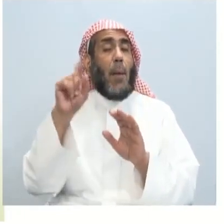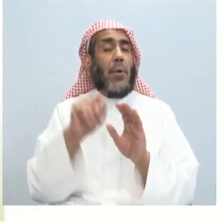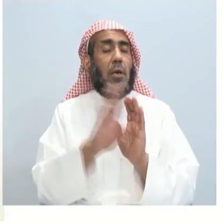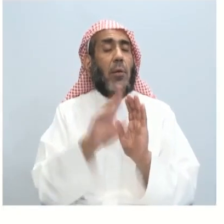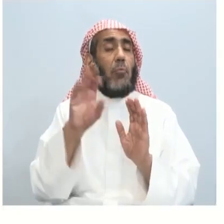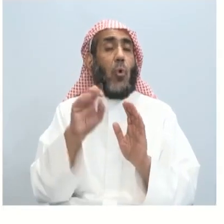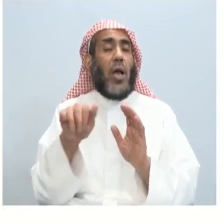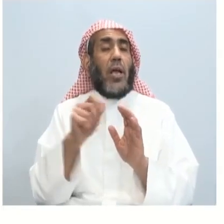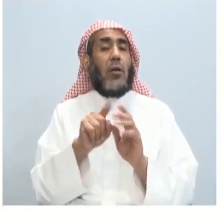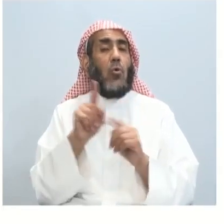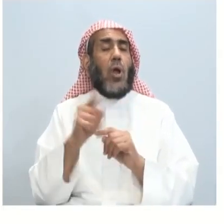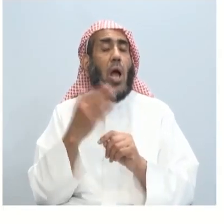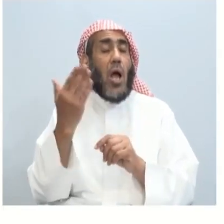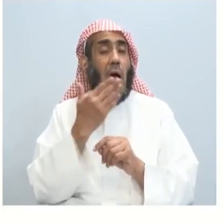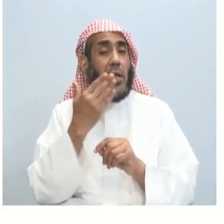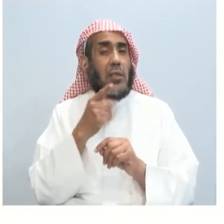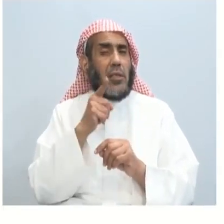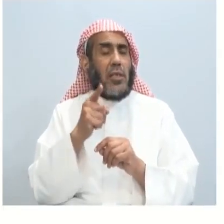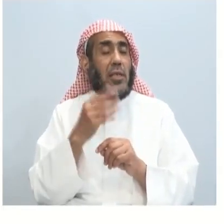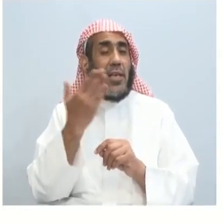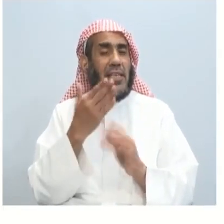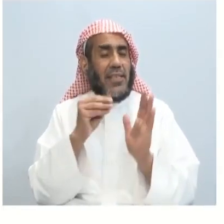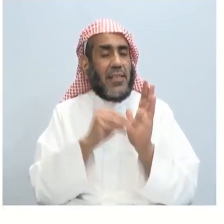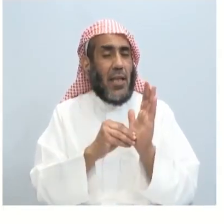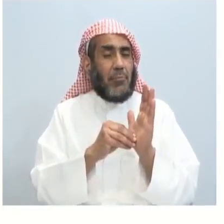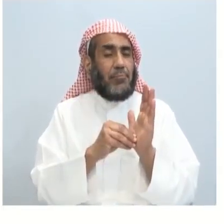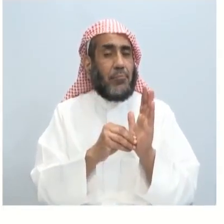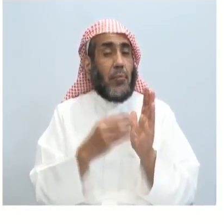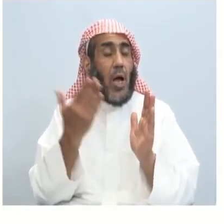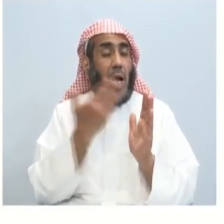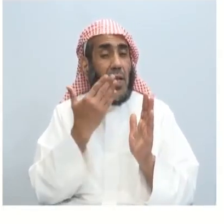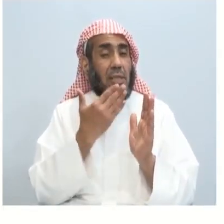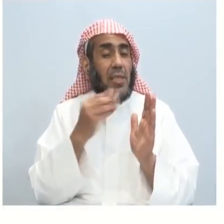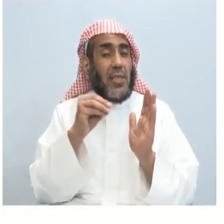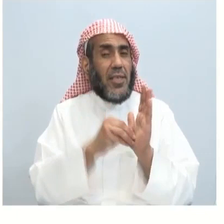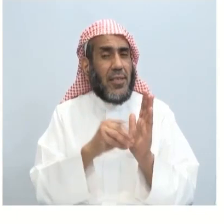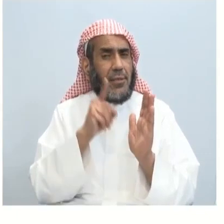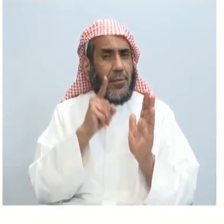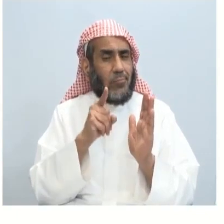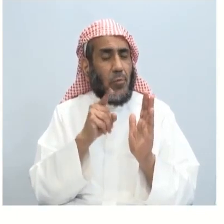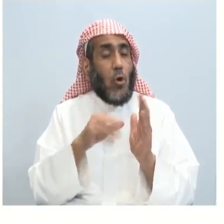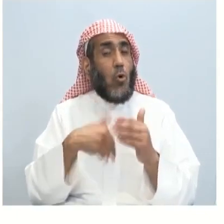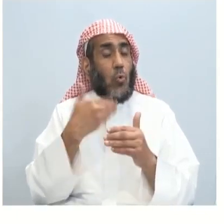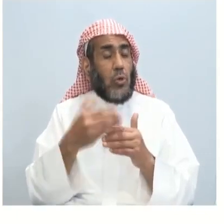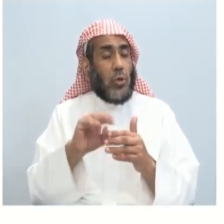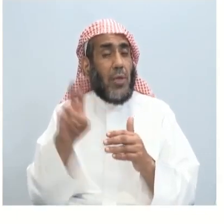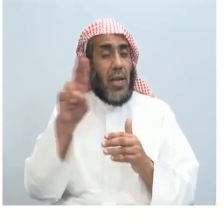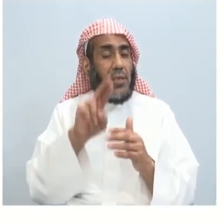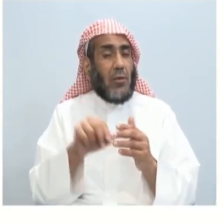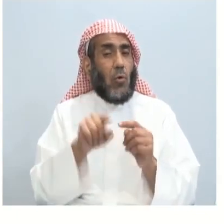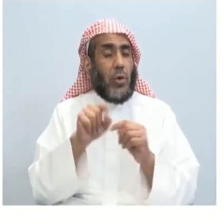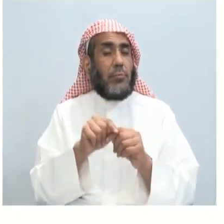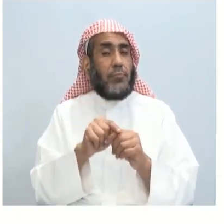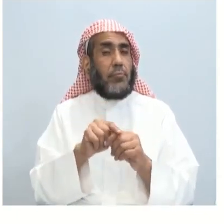بن حيان هنا قرات او قرات النص السابق قرات النص السابق وساج عن الاسئله الاتيه